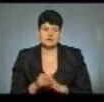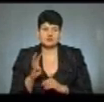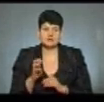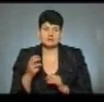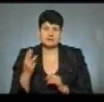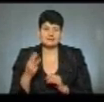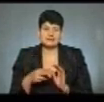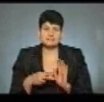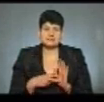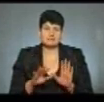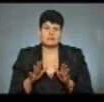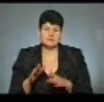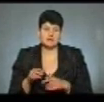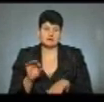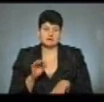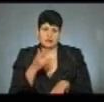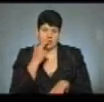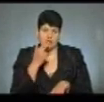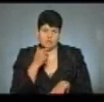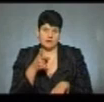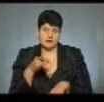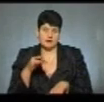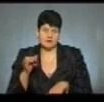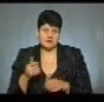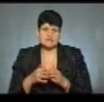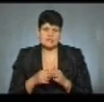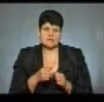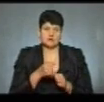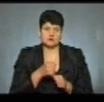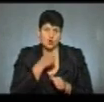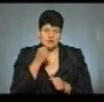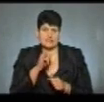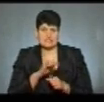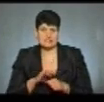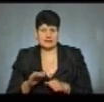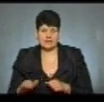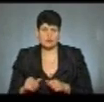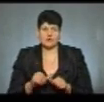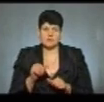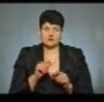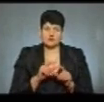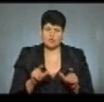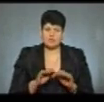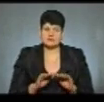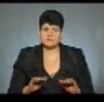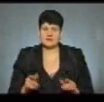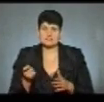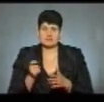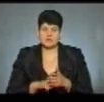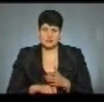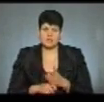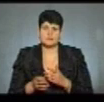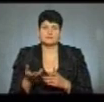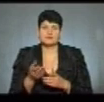6437 випадків грипу та гострих респіраторних вірусних інфекцій серед дорослих та дітей. Деякі школи та дитсадки закриті на карантин. Про